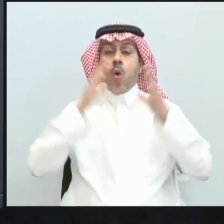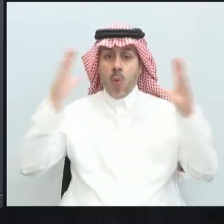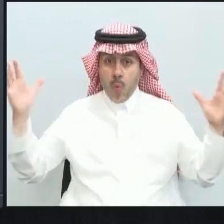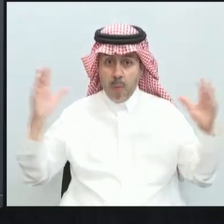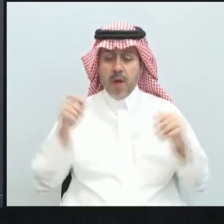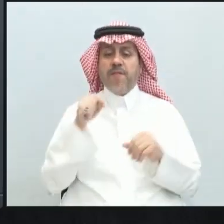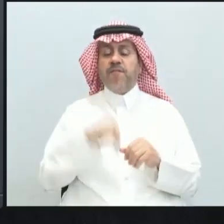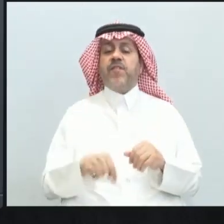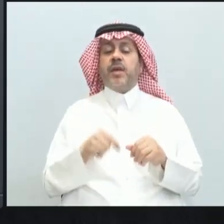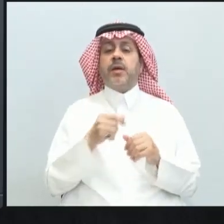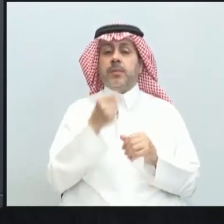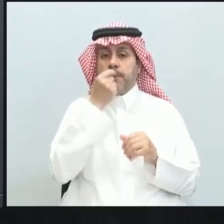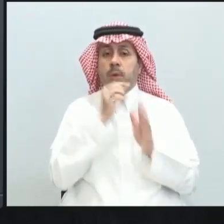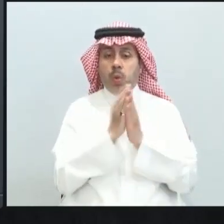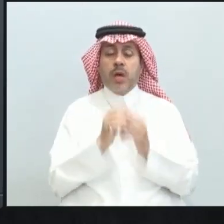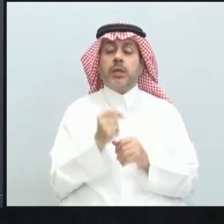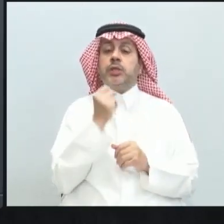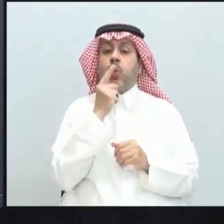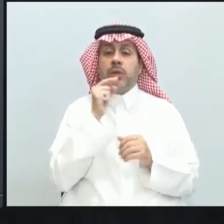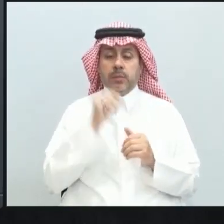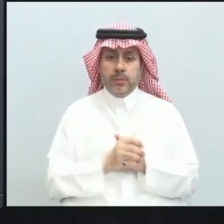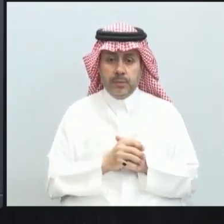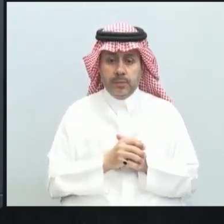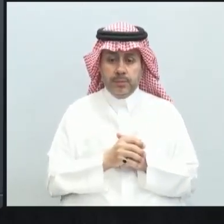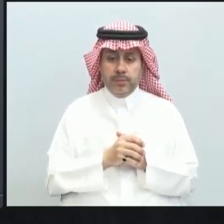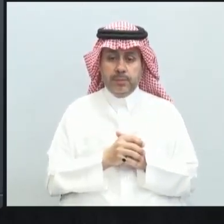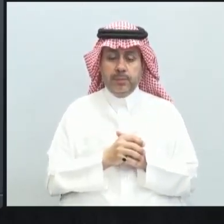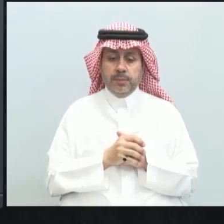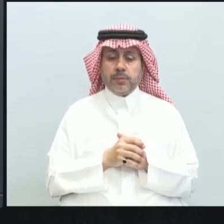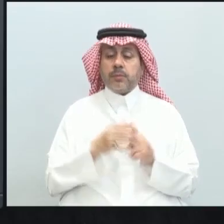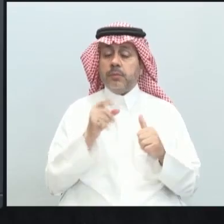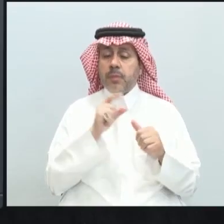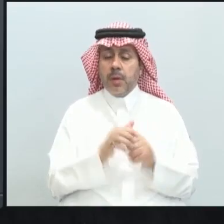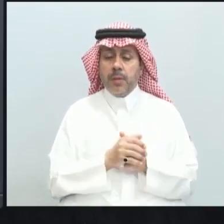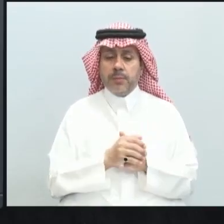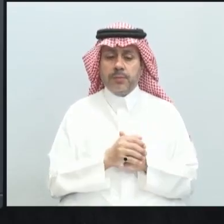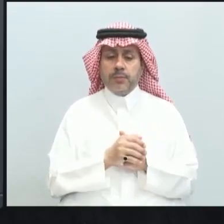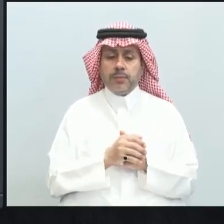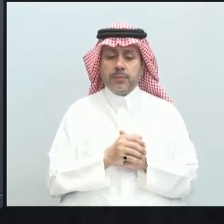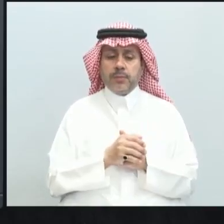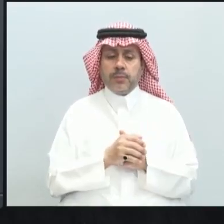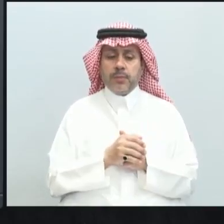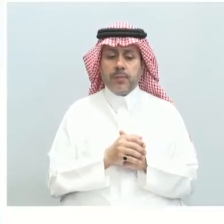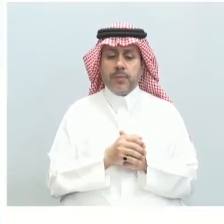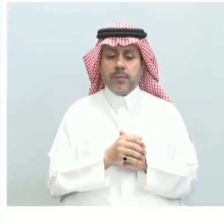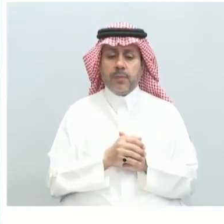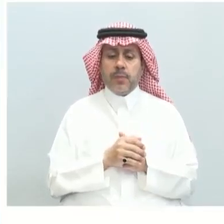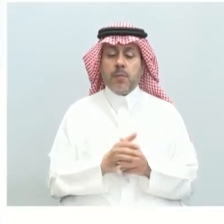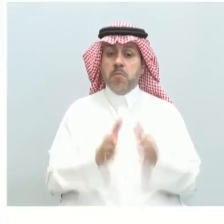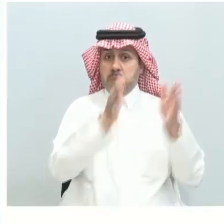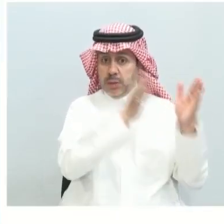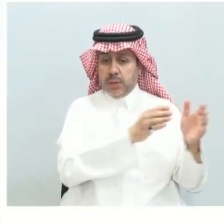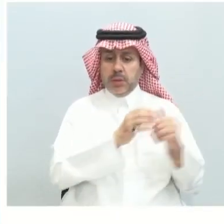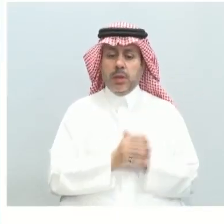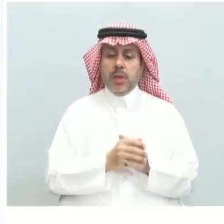من قضايا هذا القران الكريم اذا هذا ما يتعلق باول موضوعات هذه السوره بعد هذا